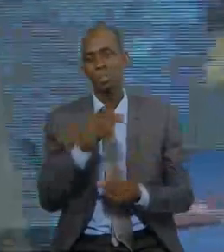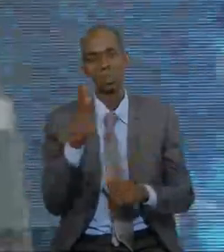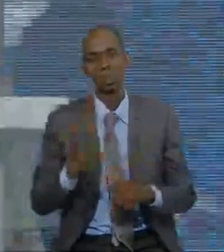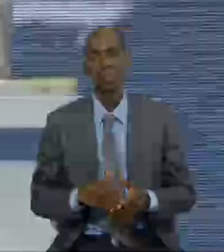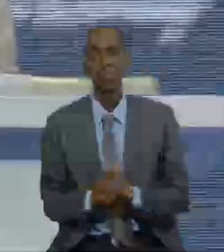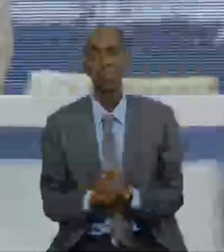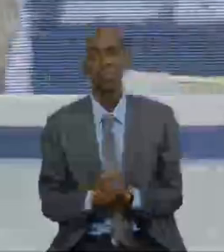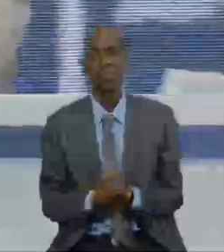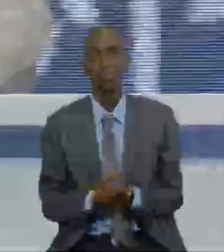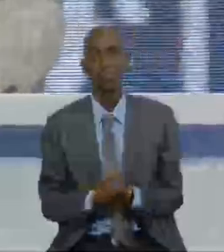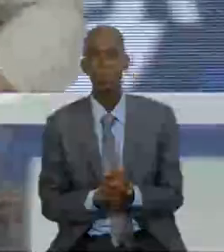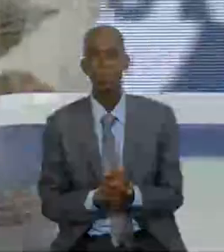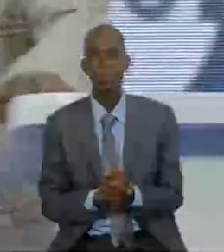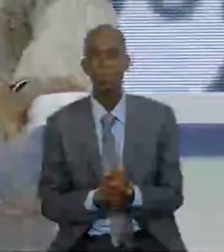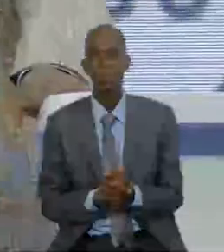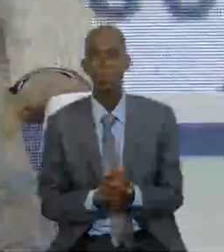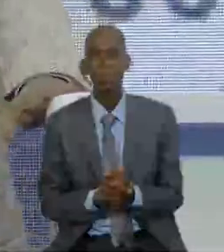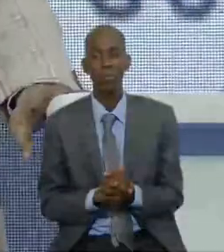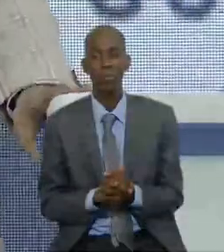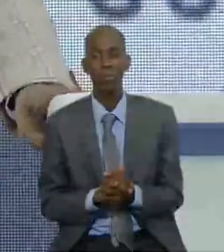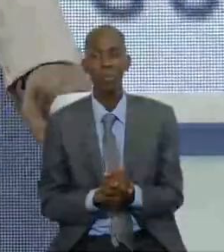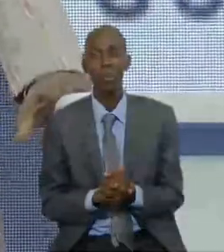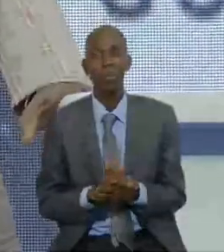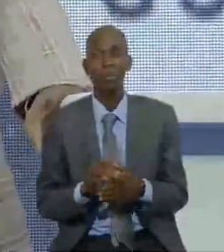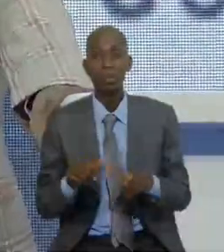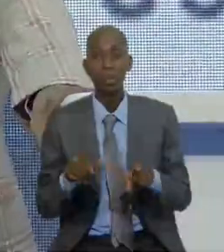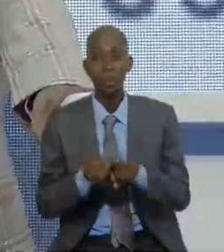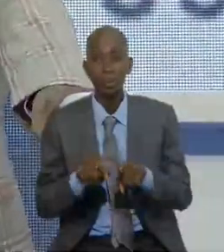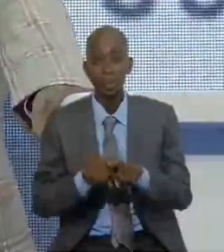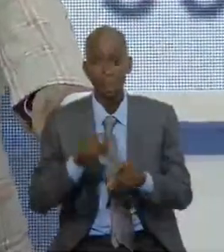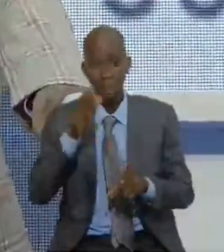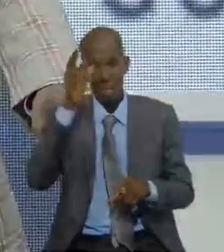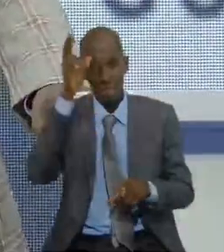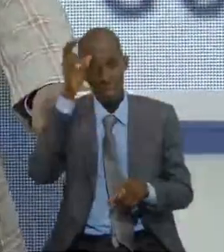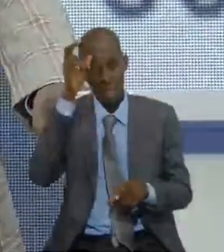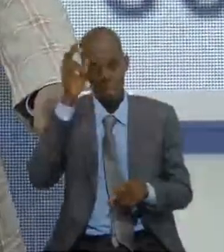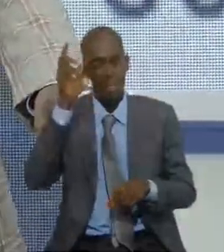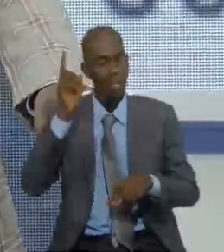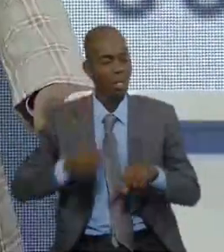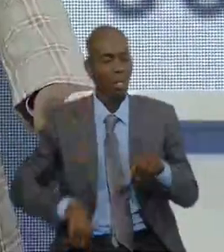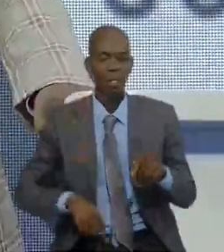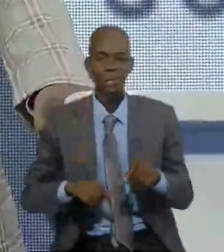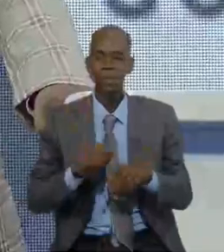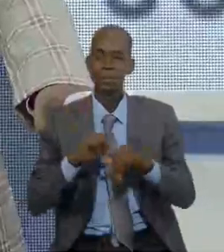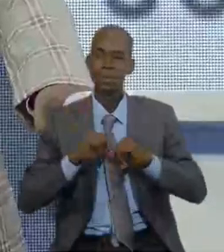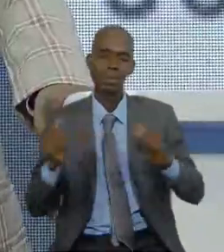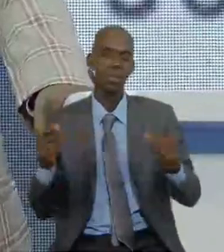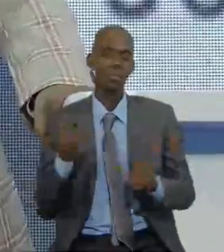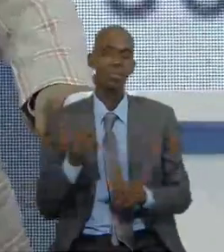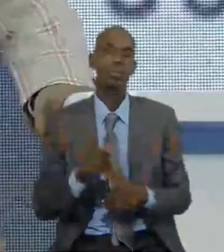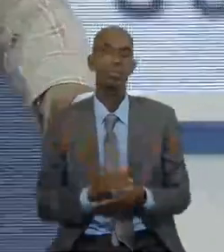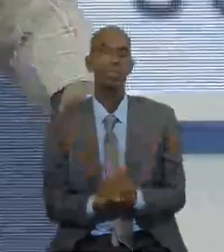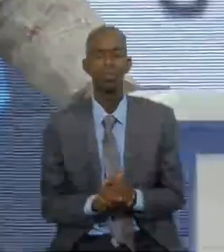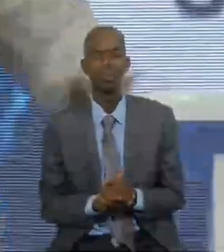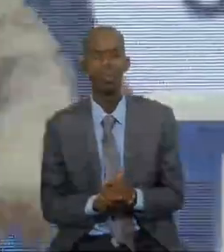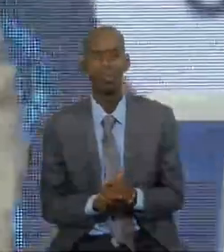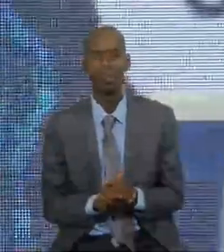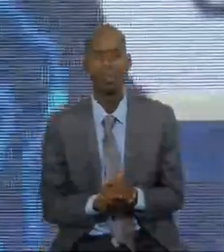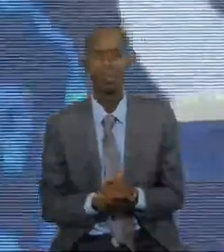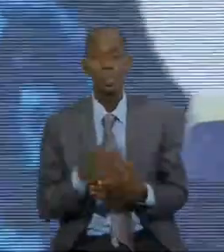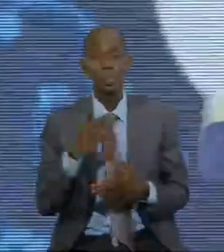le Saint-Esprit est disponible et l'autre que tu viendrais dit viens viens prends c'est pour toi une te rejetera pas même